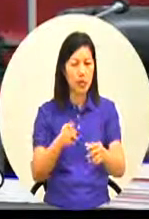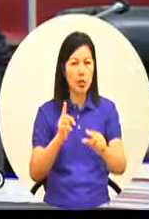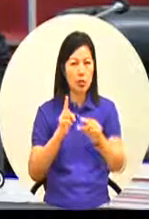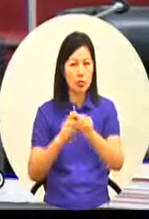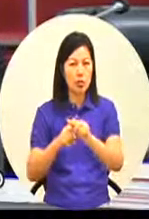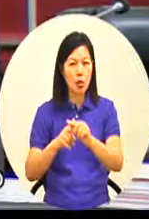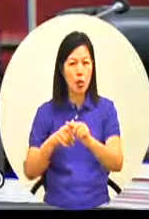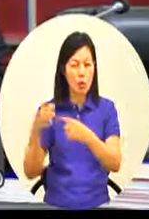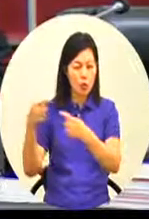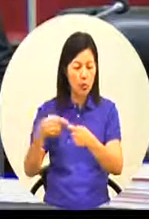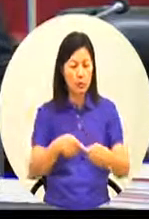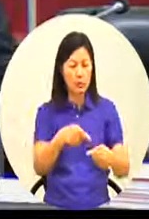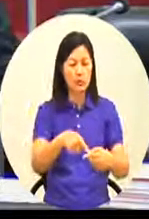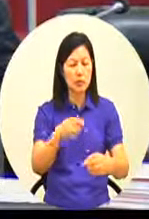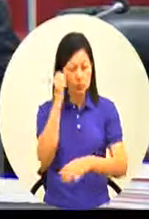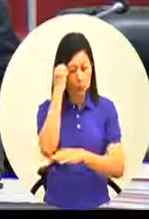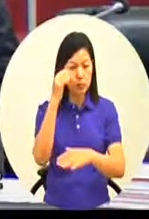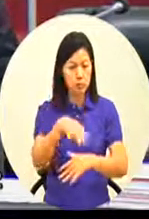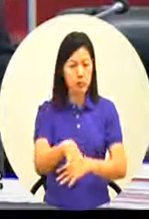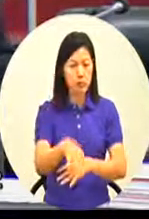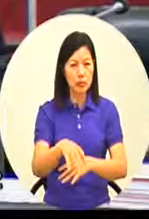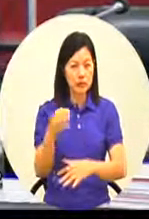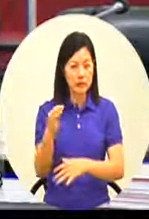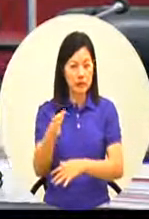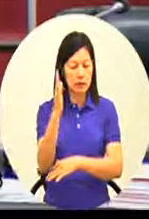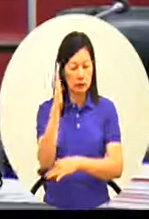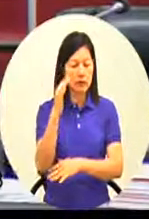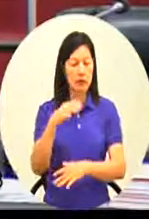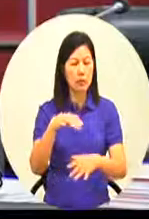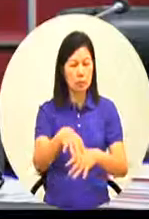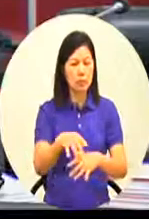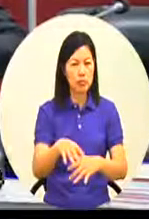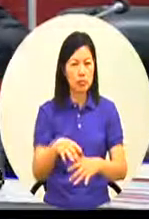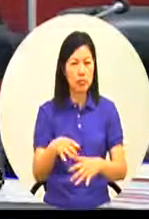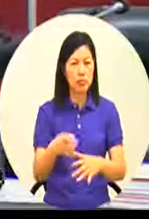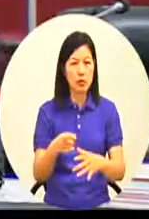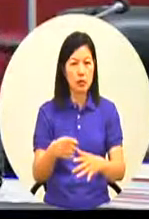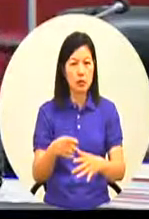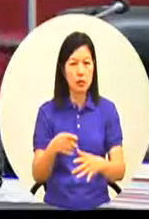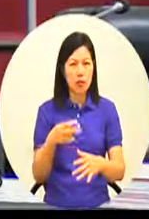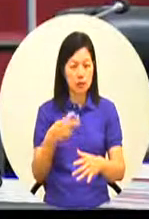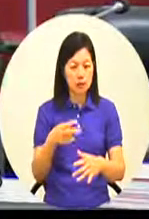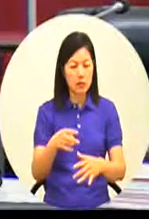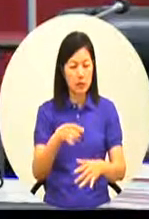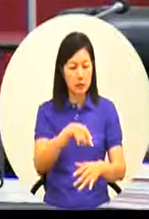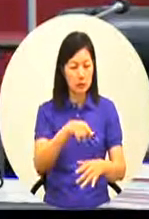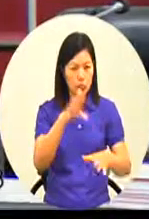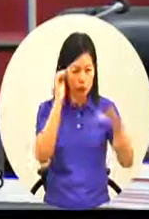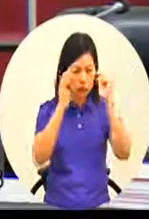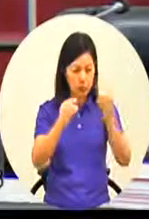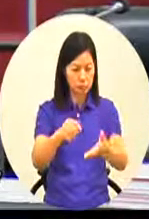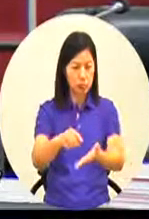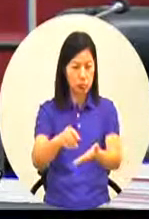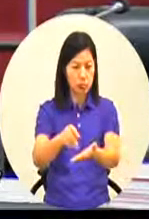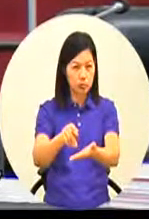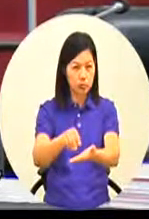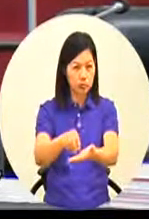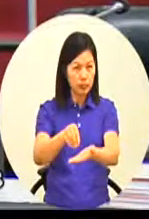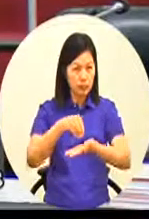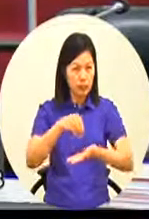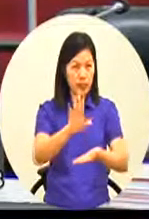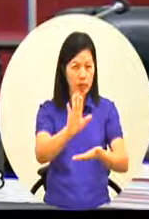你跟我讲说这个财政局说他们的需求不够，我后来去调出来了，我马上很认真，我把它调出来了。财政局给我的